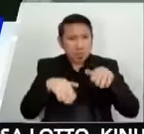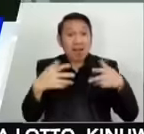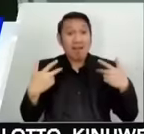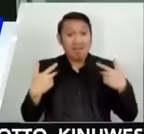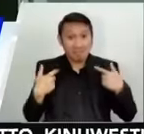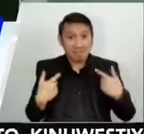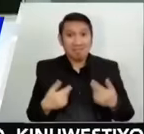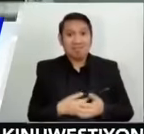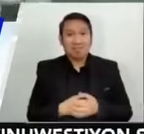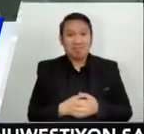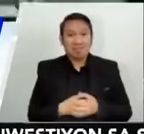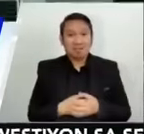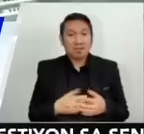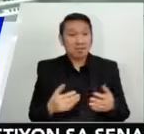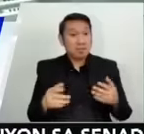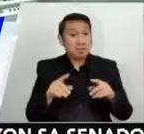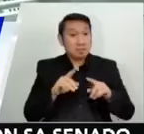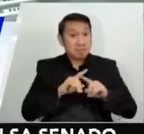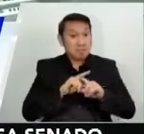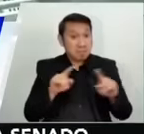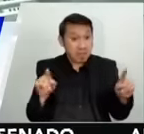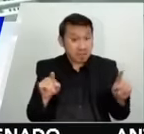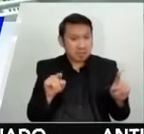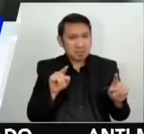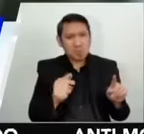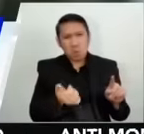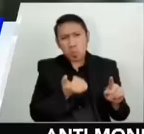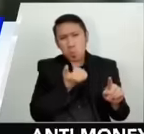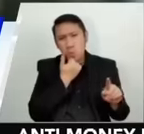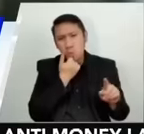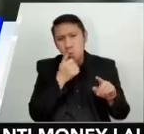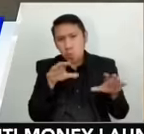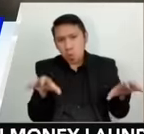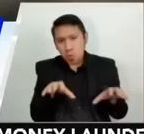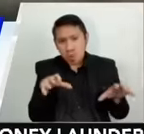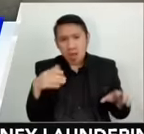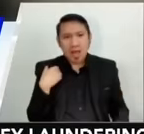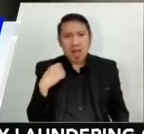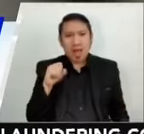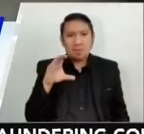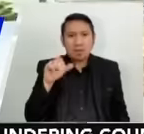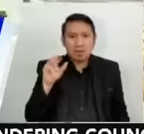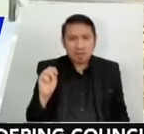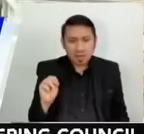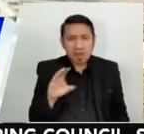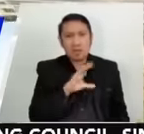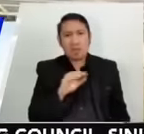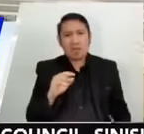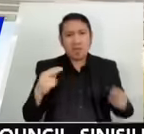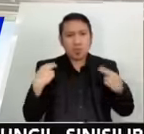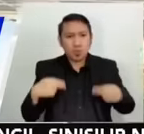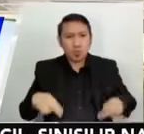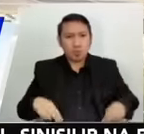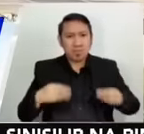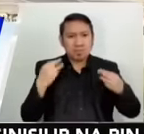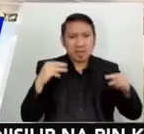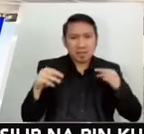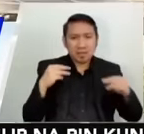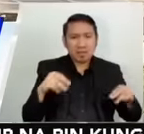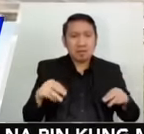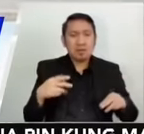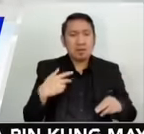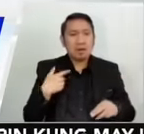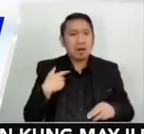pero Bukod sa illegal na mga aktibidad tulad ng iba't ibang scam human trafficking at illegal detention natago pa palang sikreto ang